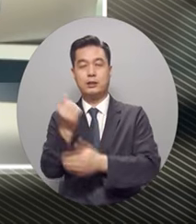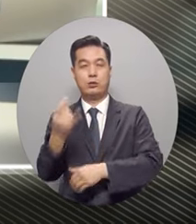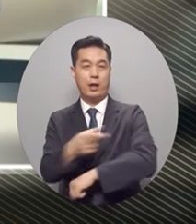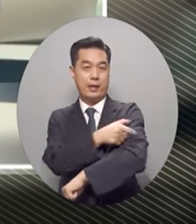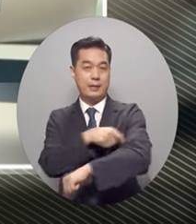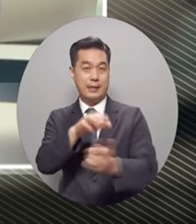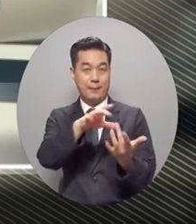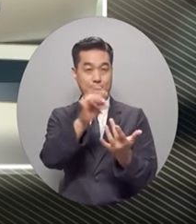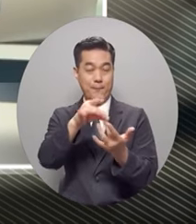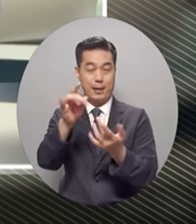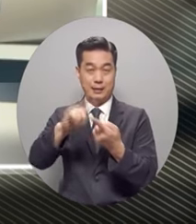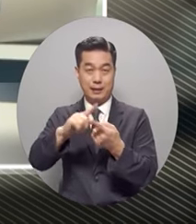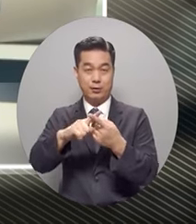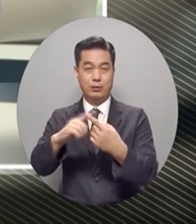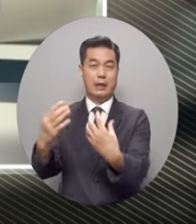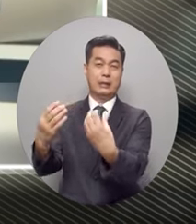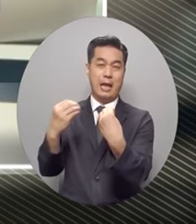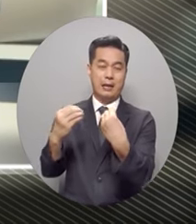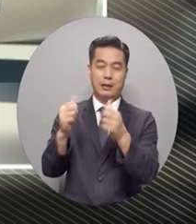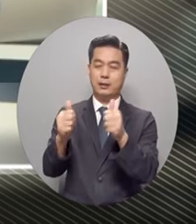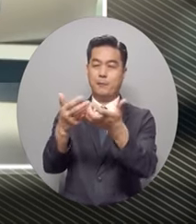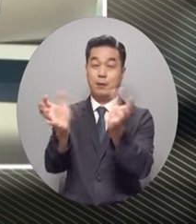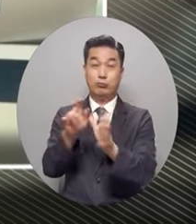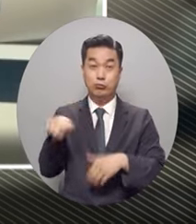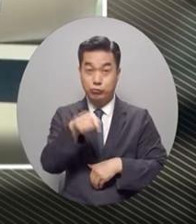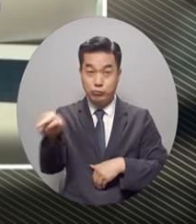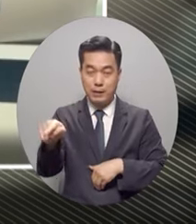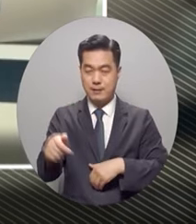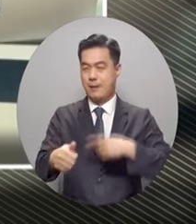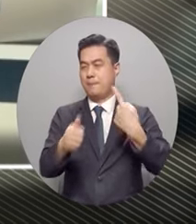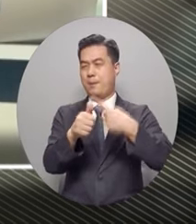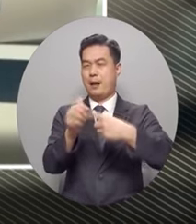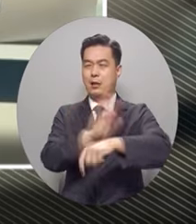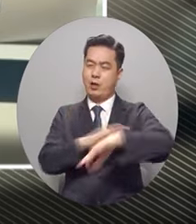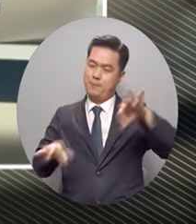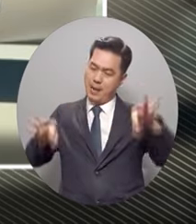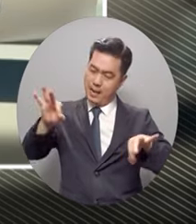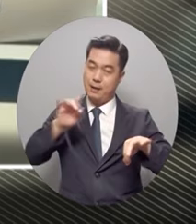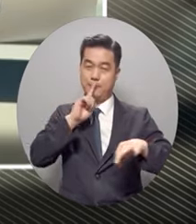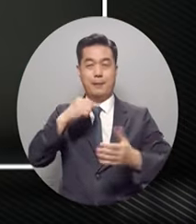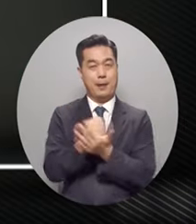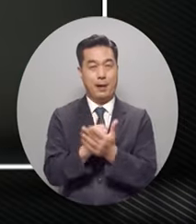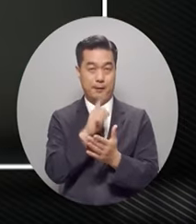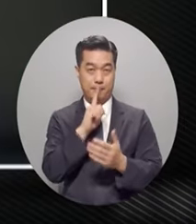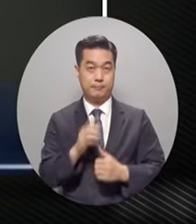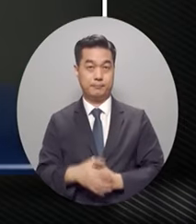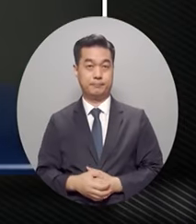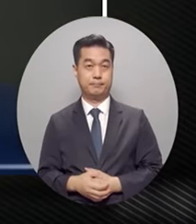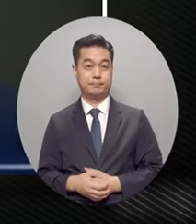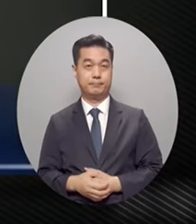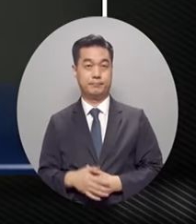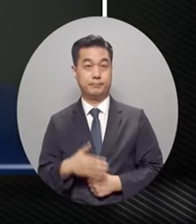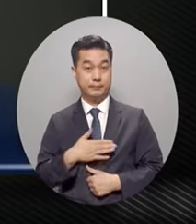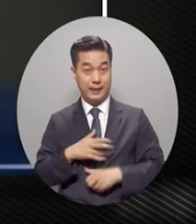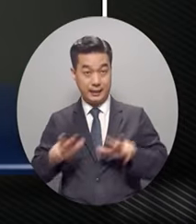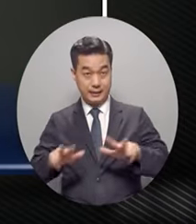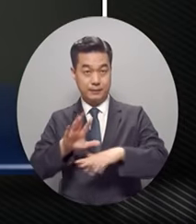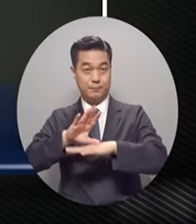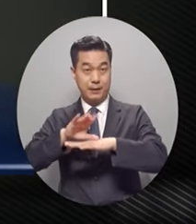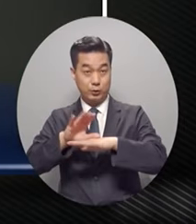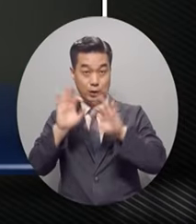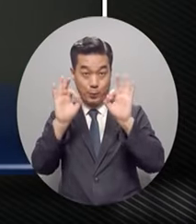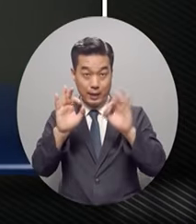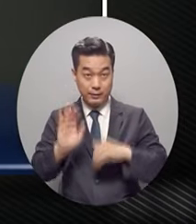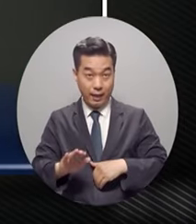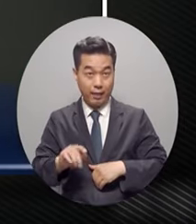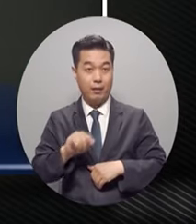향해선 좌편향적이라며 인신공격성 폄훼도 서슴지 않았습니다. 그러니까 제가 이 방송에서도 봤는데